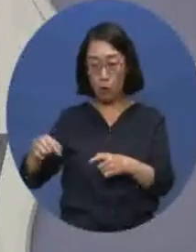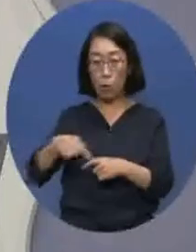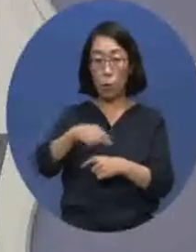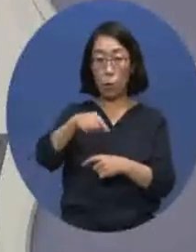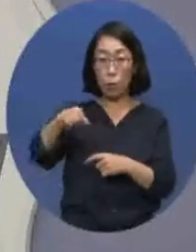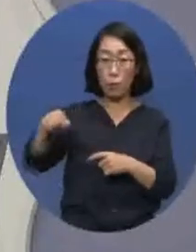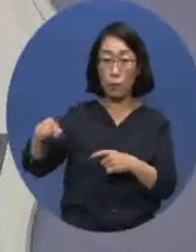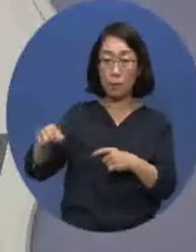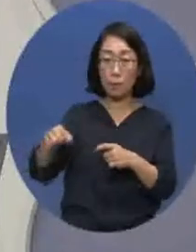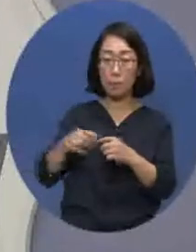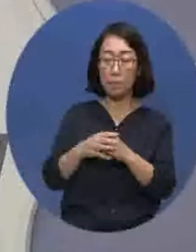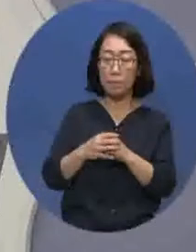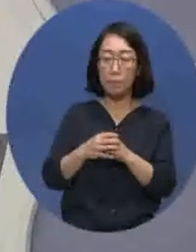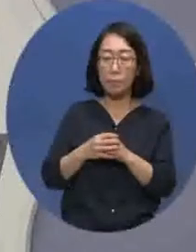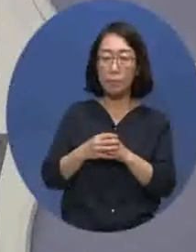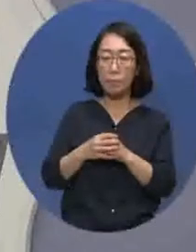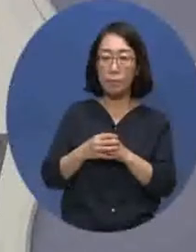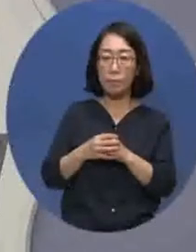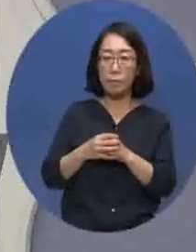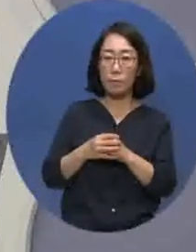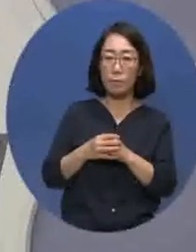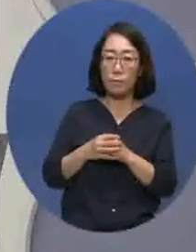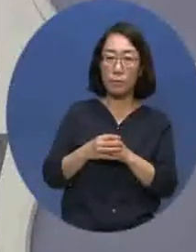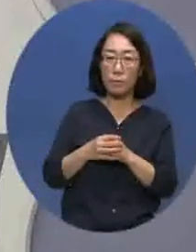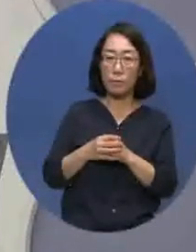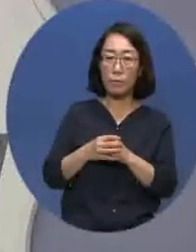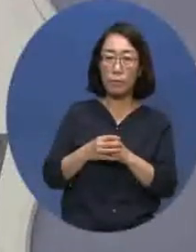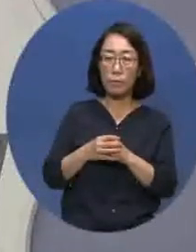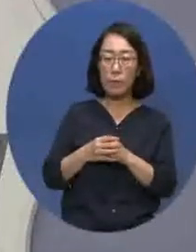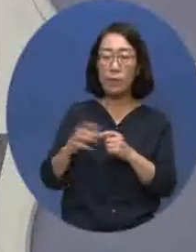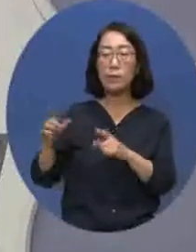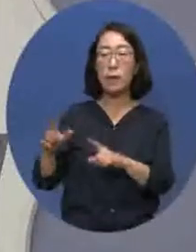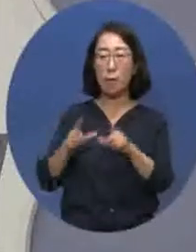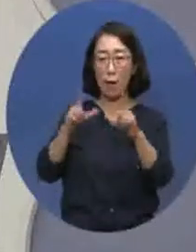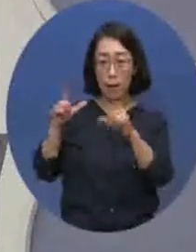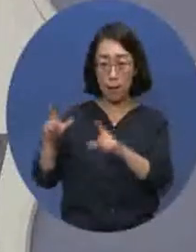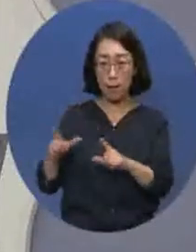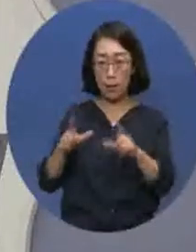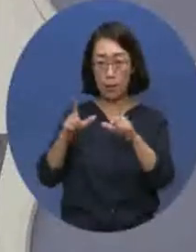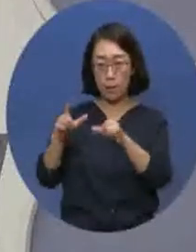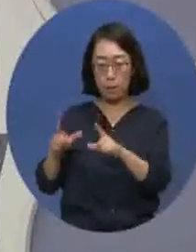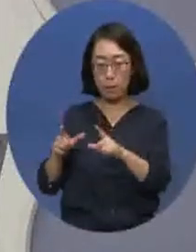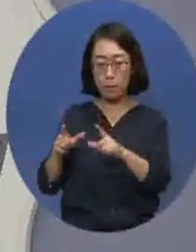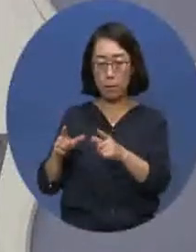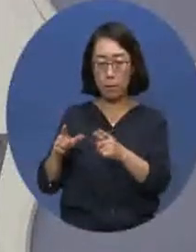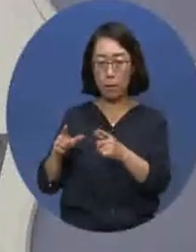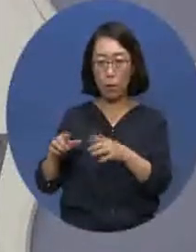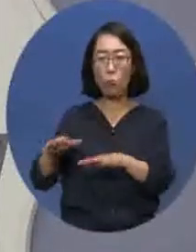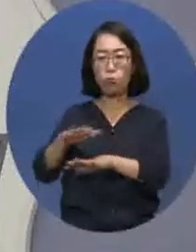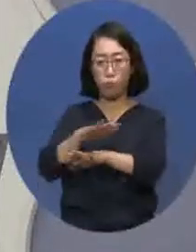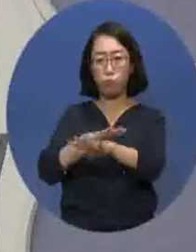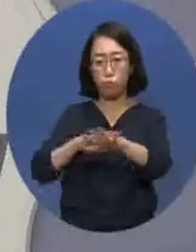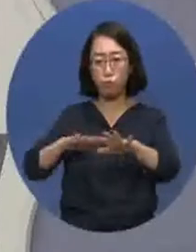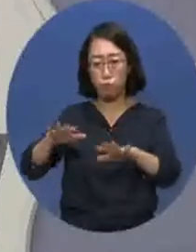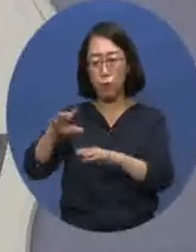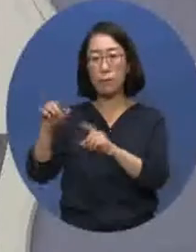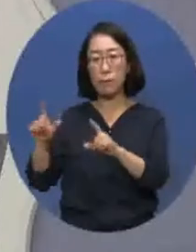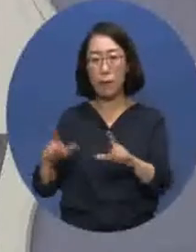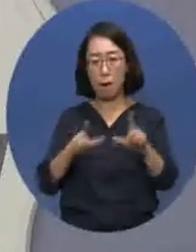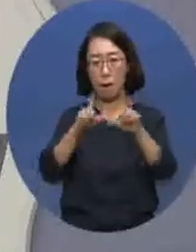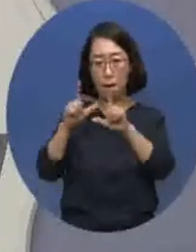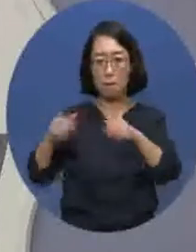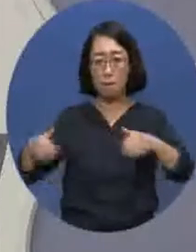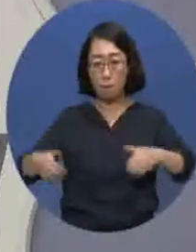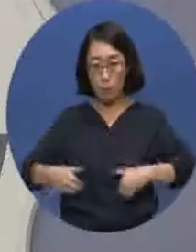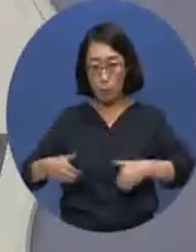국한해서 거기에서 우리의 이제 날 생활을 또 0 해야 되고 이런 상황이 됐구요